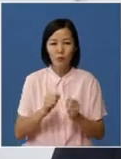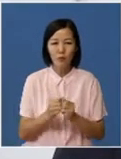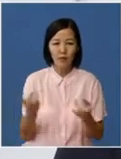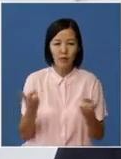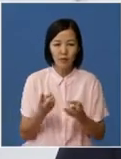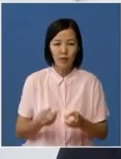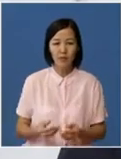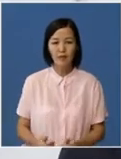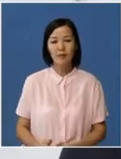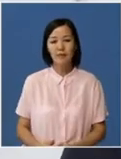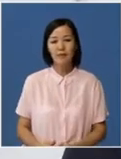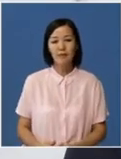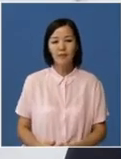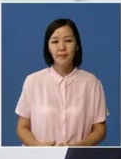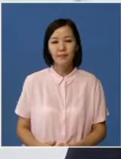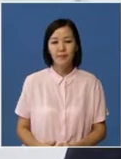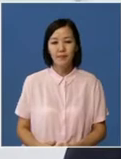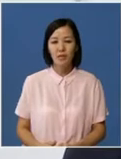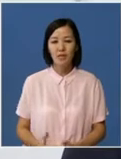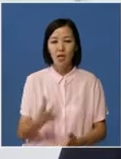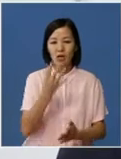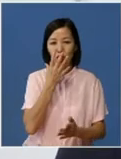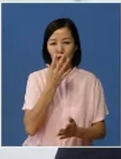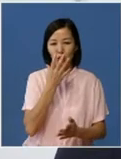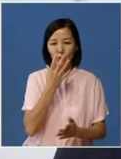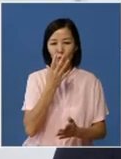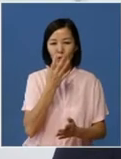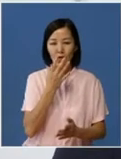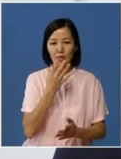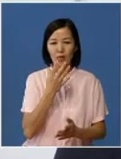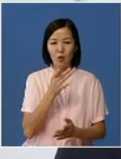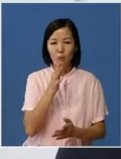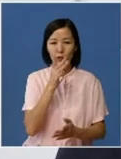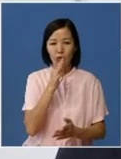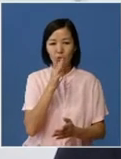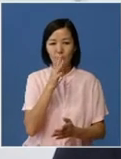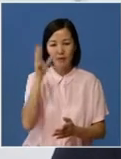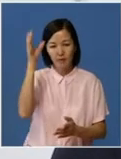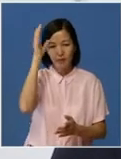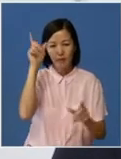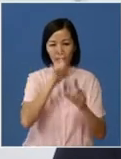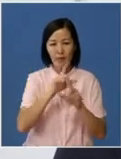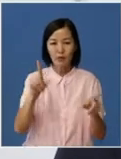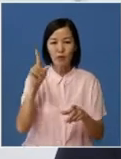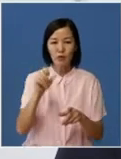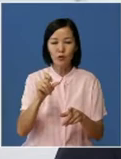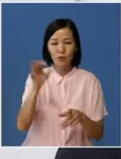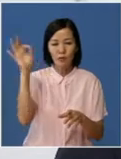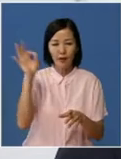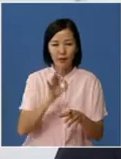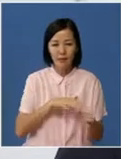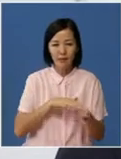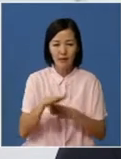На сегодняшний день готовность. Жылыту маусымына бүгінгі күні білім беру мекемелеріндегі дайындық 100% аяқталды.